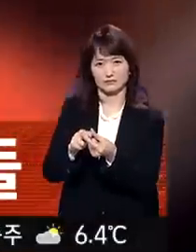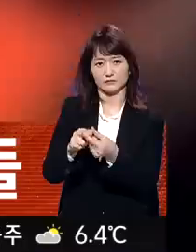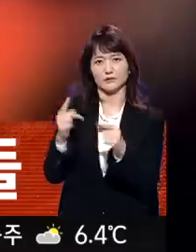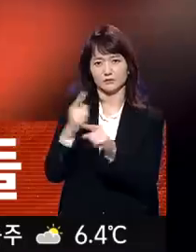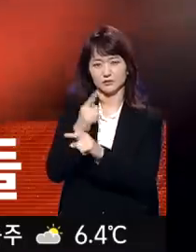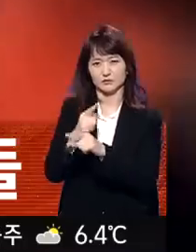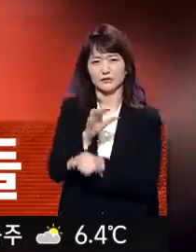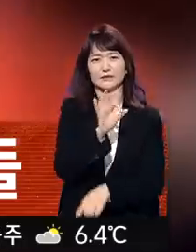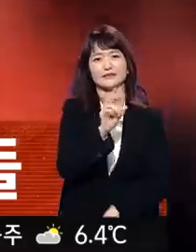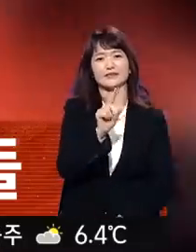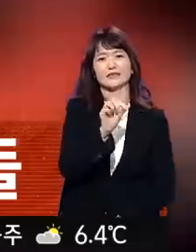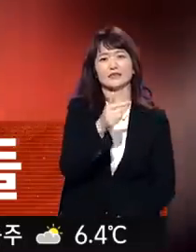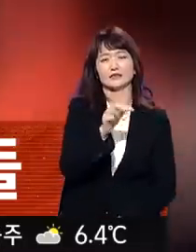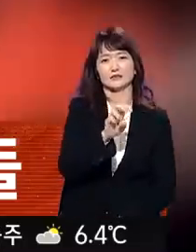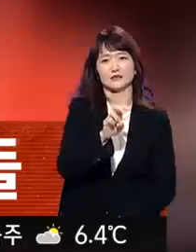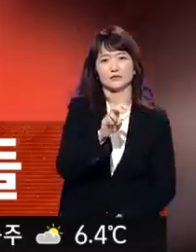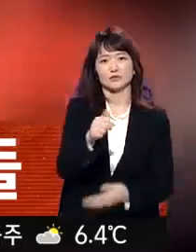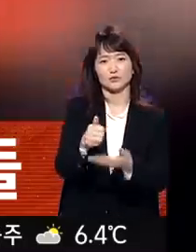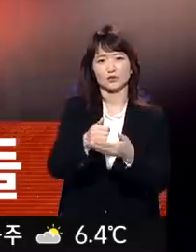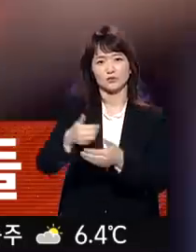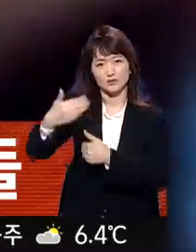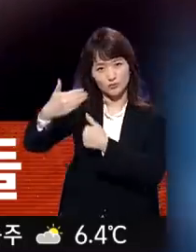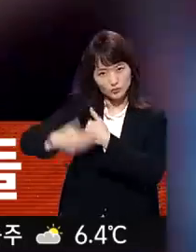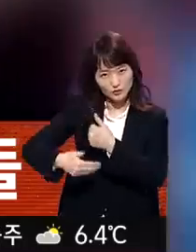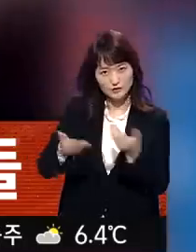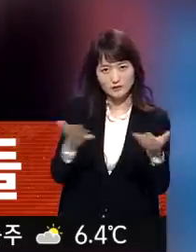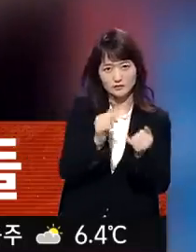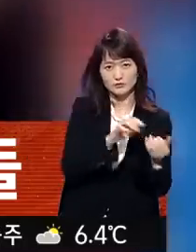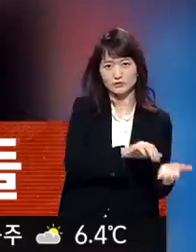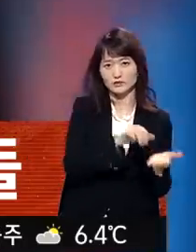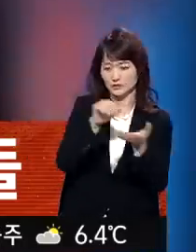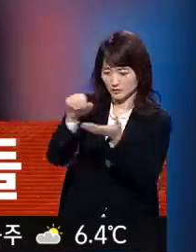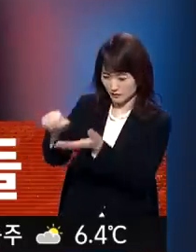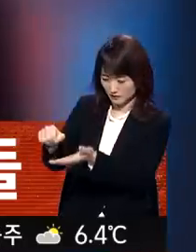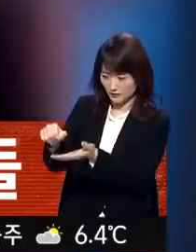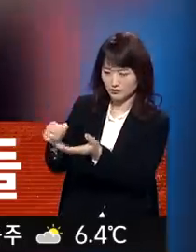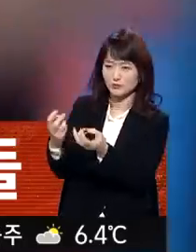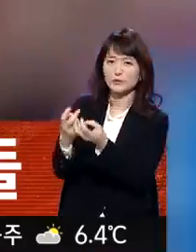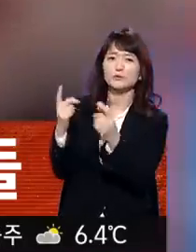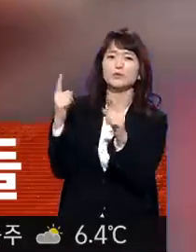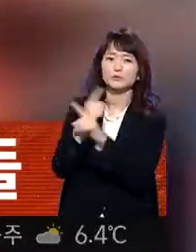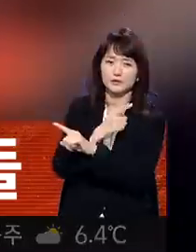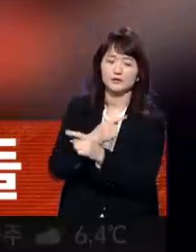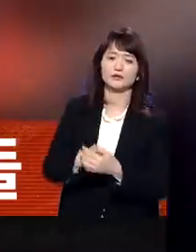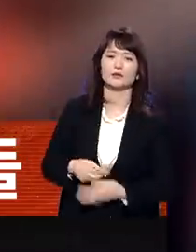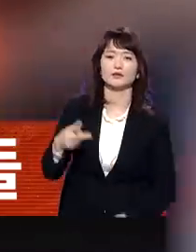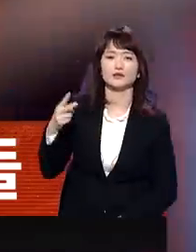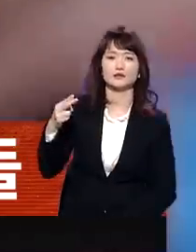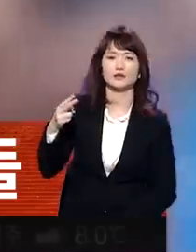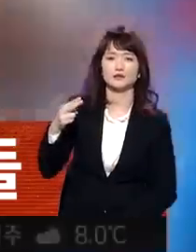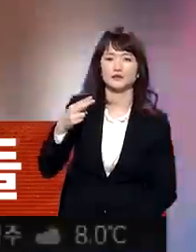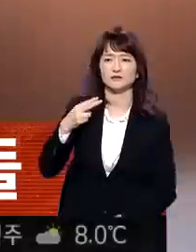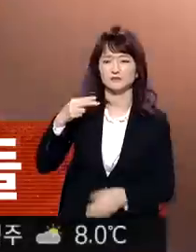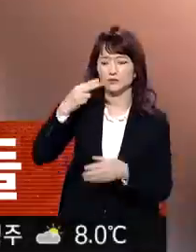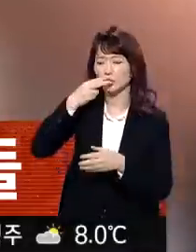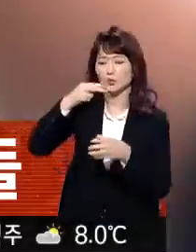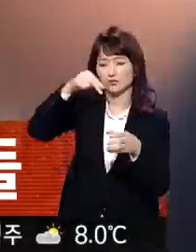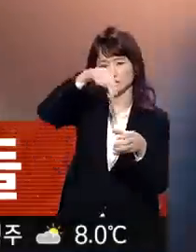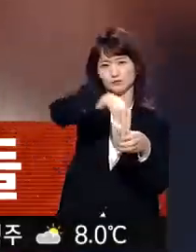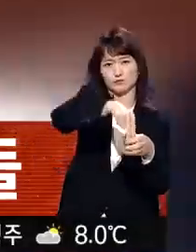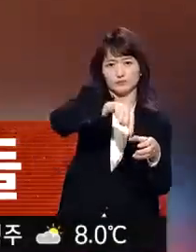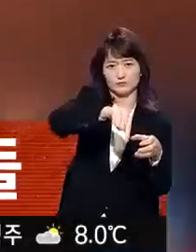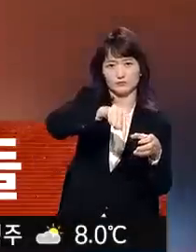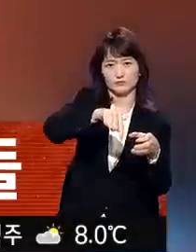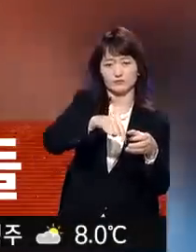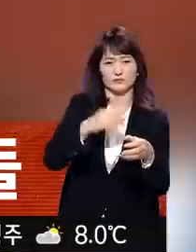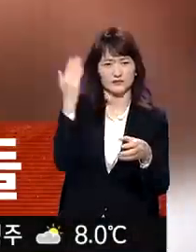하고 양념도 고객들이 요청할 때만 직원들이 가져다주는 방식을 바꿨다고 합니다. 젓가락 테러 당한 업체도 해당 점포